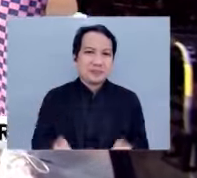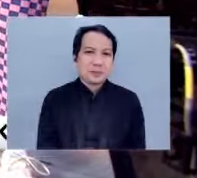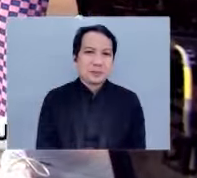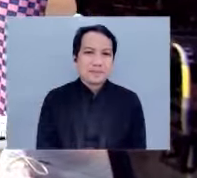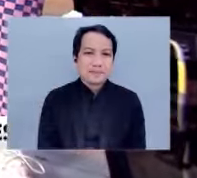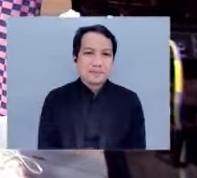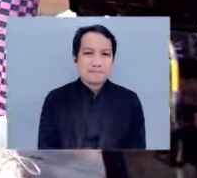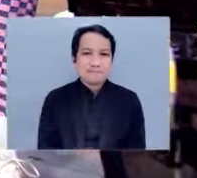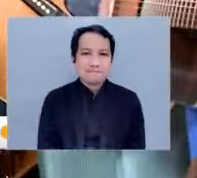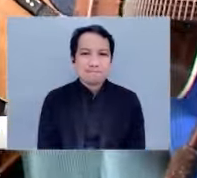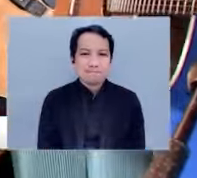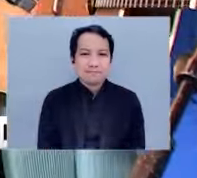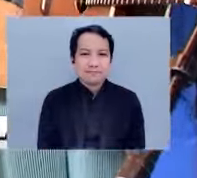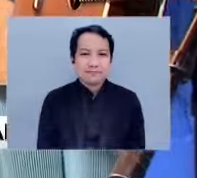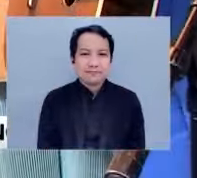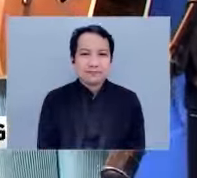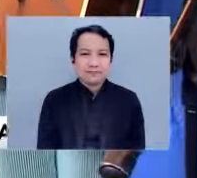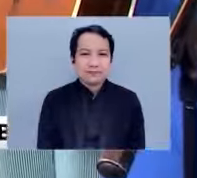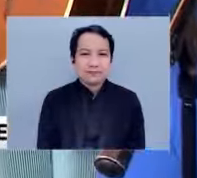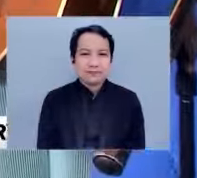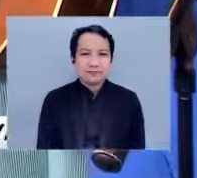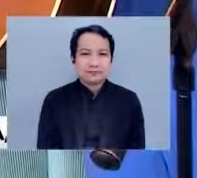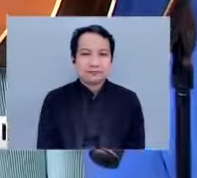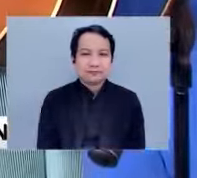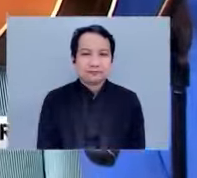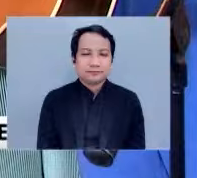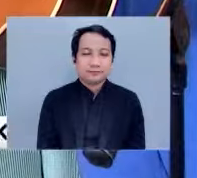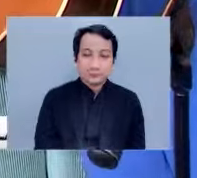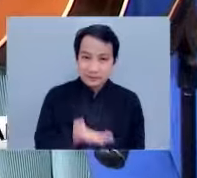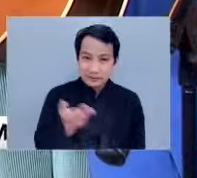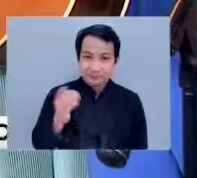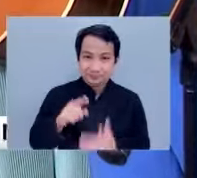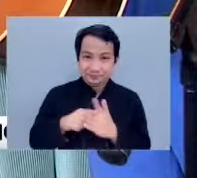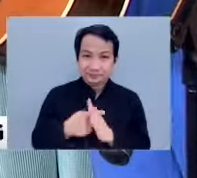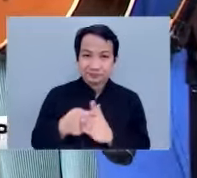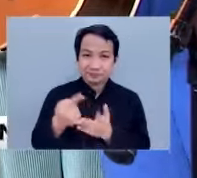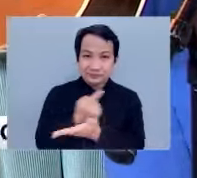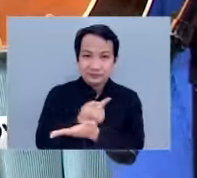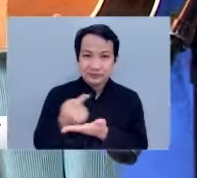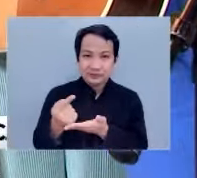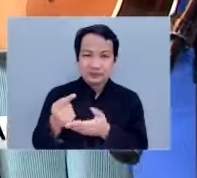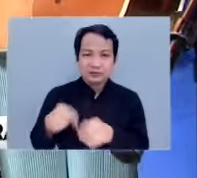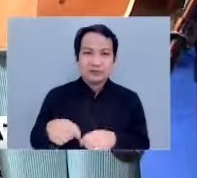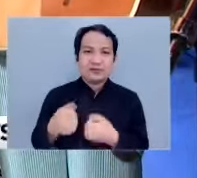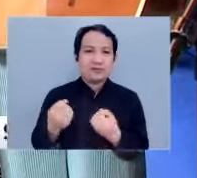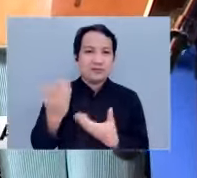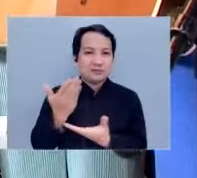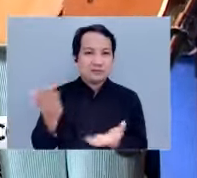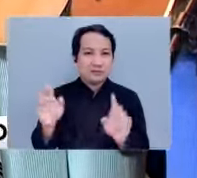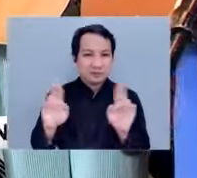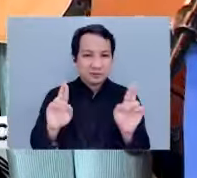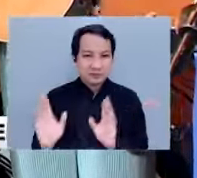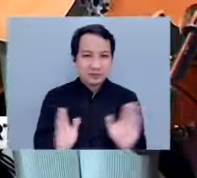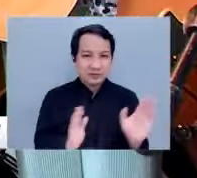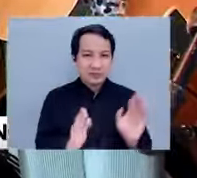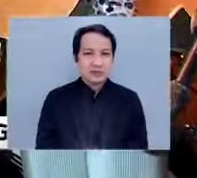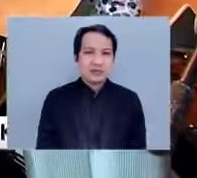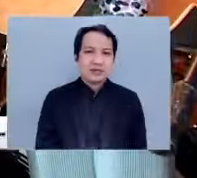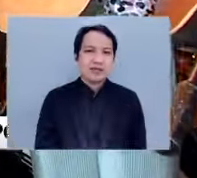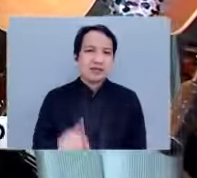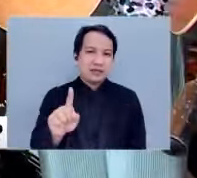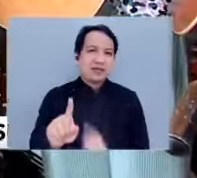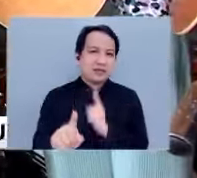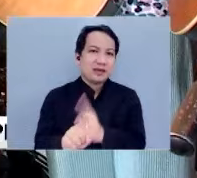Okay, isang matinding pasabog to start our week, Justin. Pero meron pa tayong ibang mga inihain sa mga kapatid natin. Meron ba? Meron! Okay, ito.